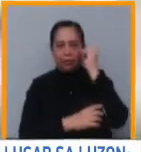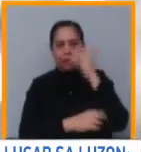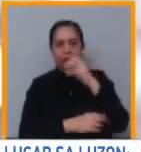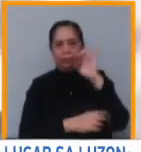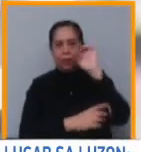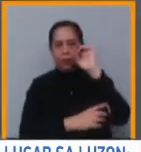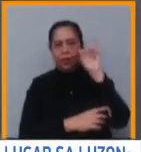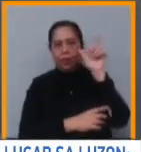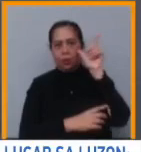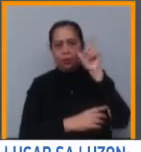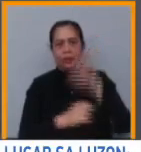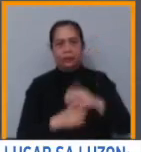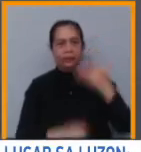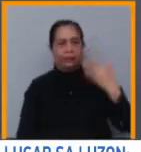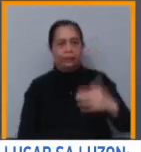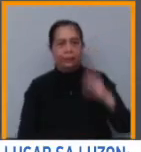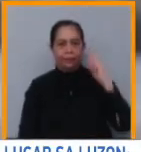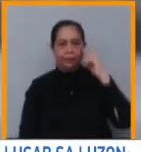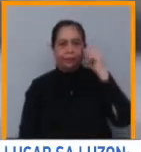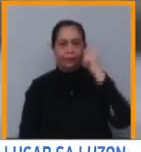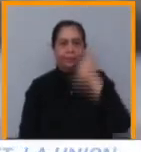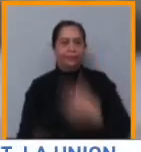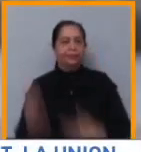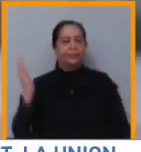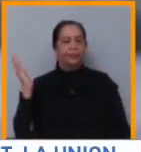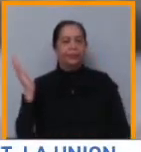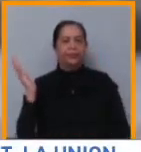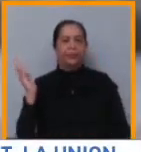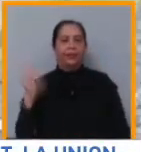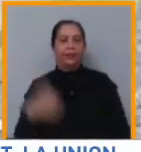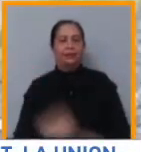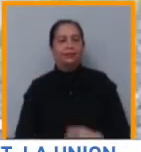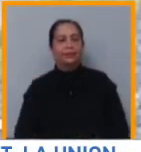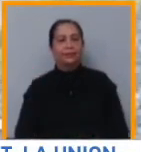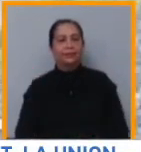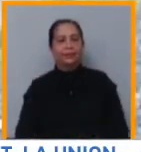Ako si Rafi Tima. Ako si Mav Gonzalez. Ako si Sanima